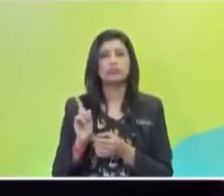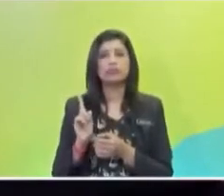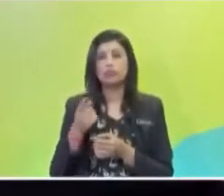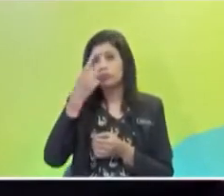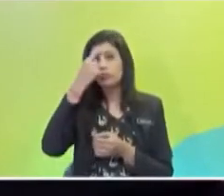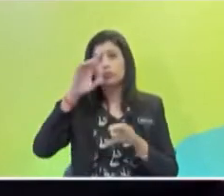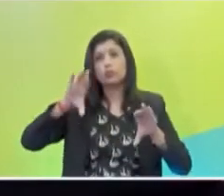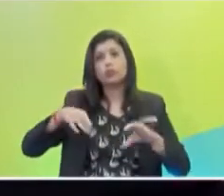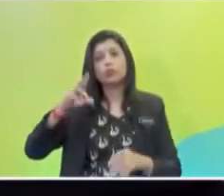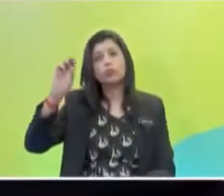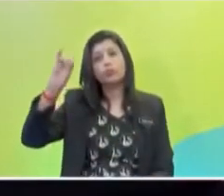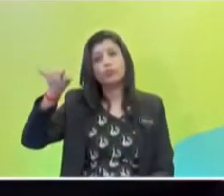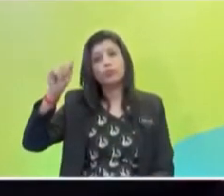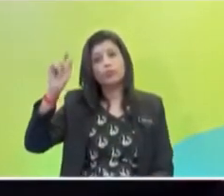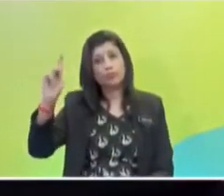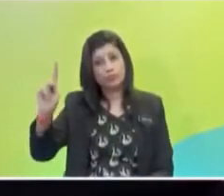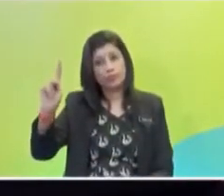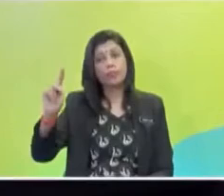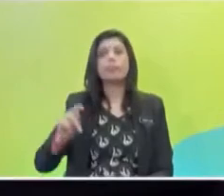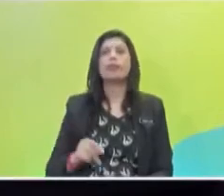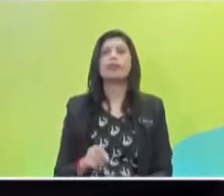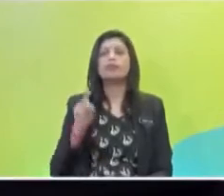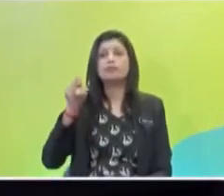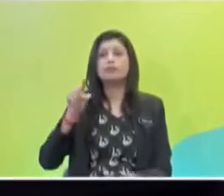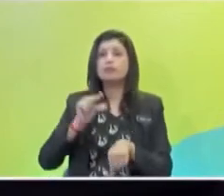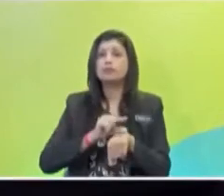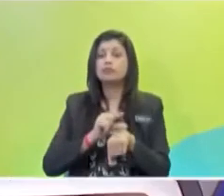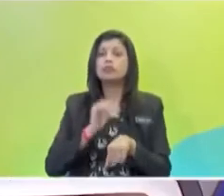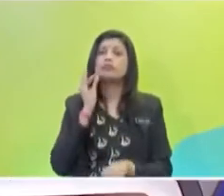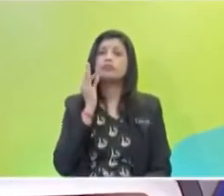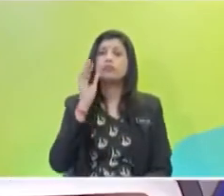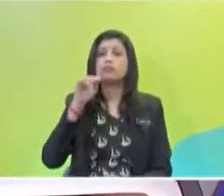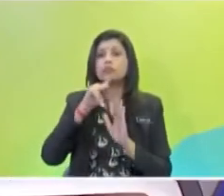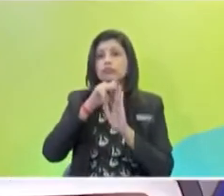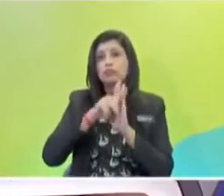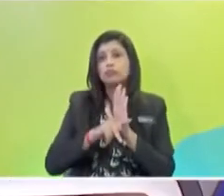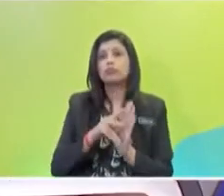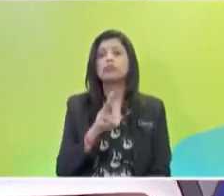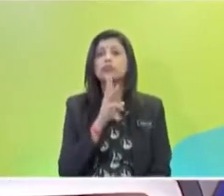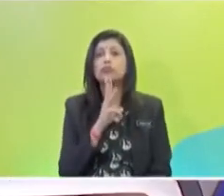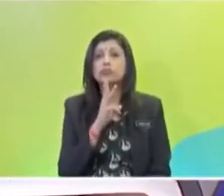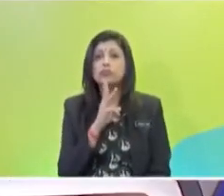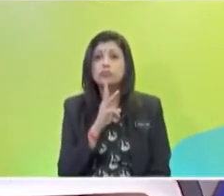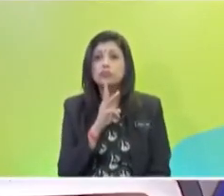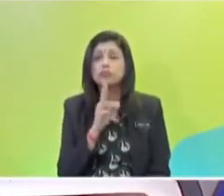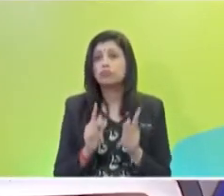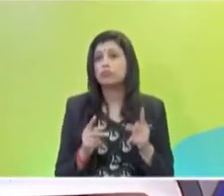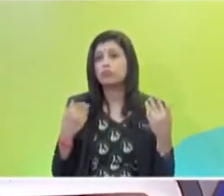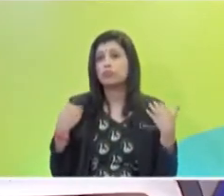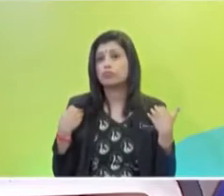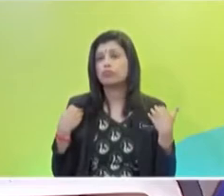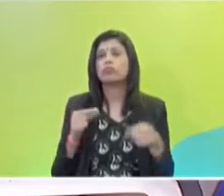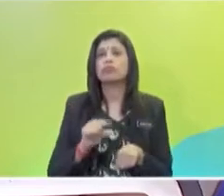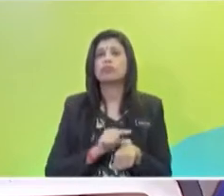Sebab kalau kita kacau nanti dia akan hancur. Okey. Tak sesuai pula tak kalau sesuai. Buah durian buat